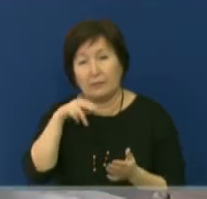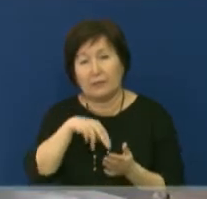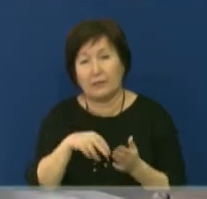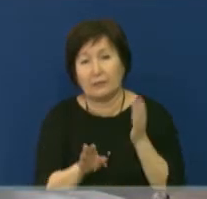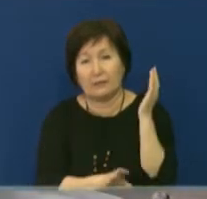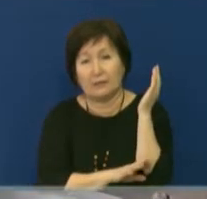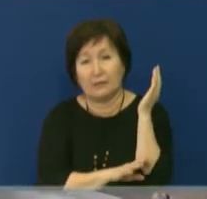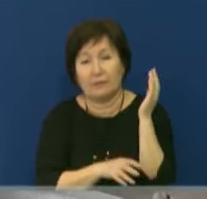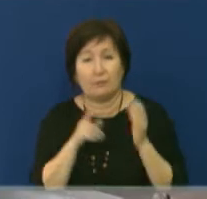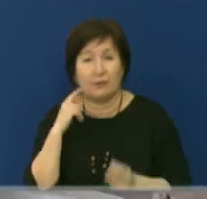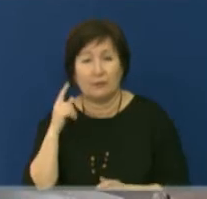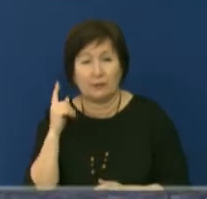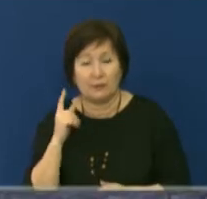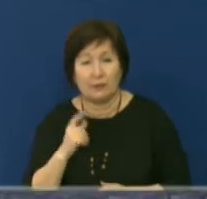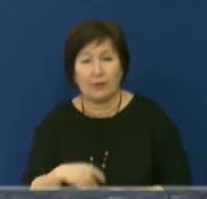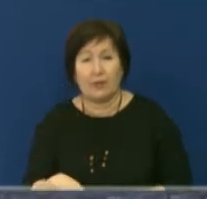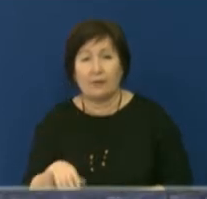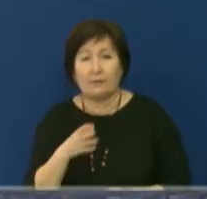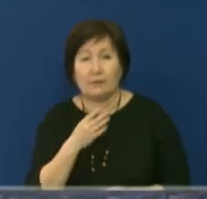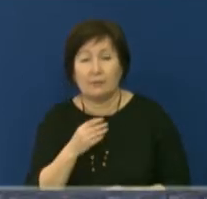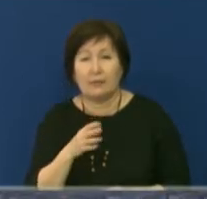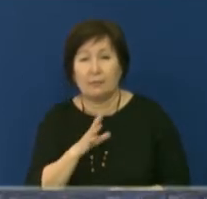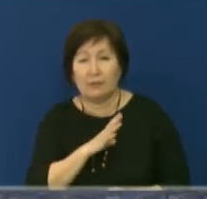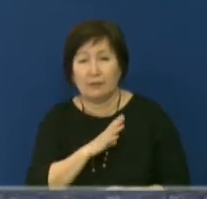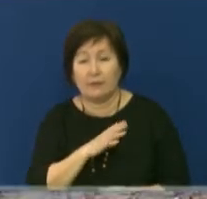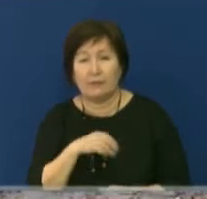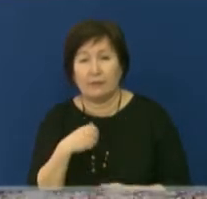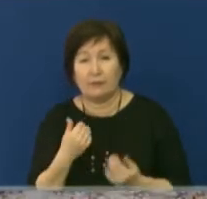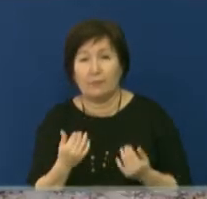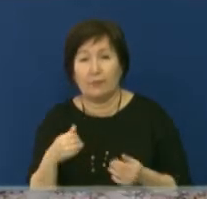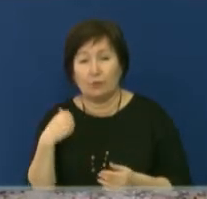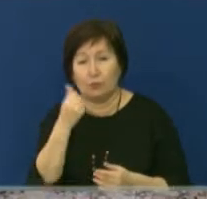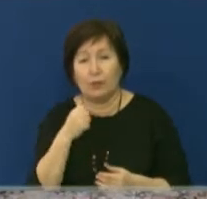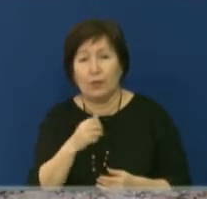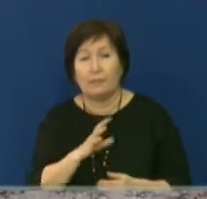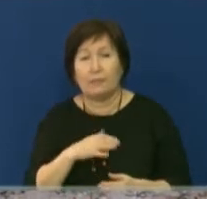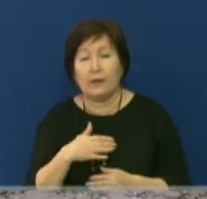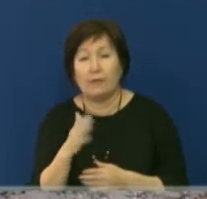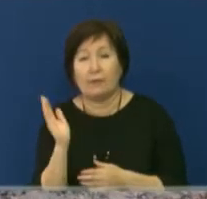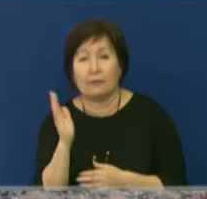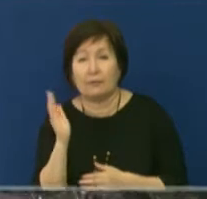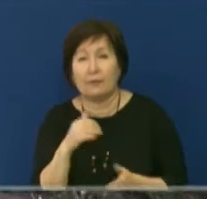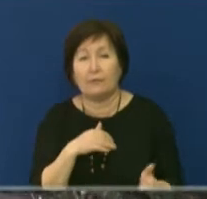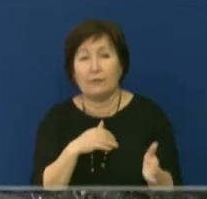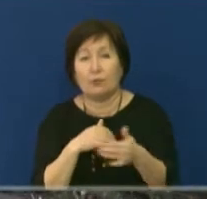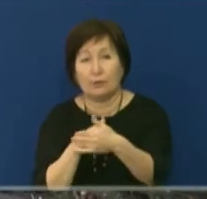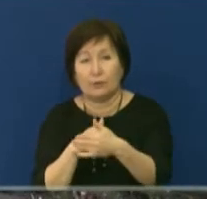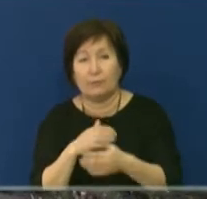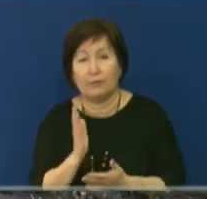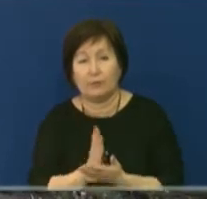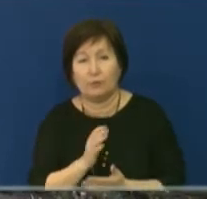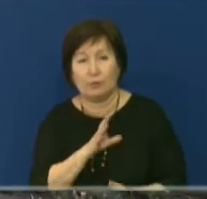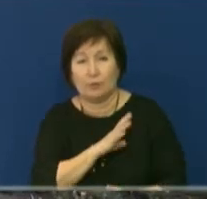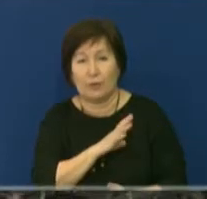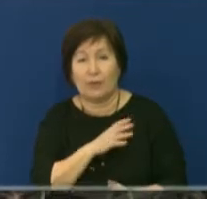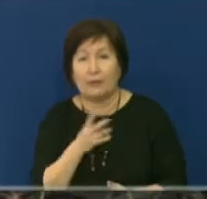В этом году на улицах Семеи были построены правые повороты, расширен ряд дорог. В ходе указанных работ пришлось вырубить деревья на обочинах.